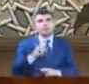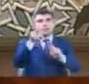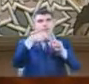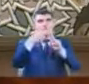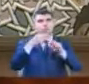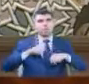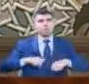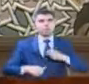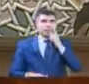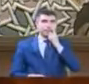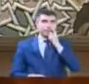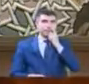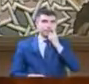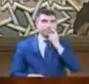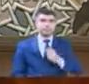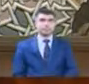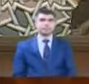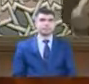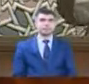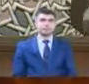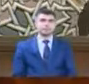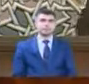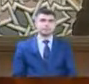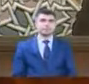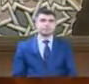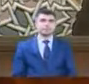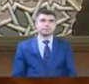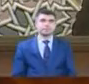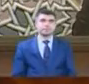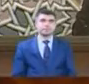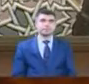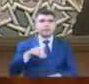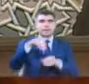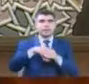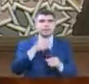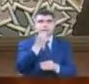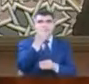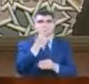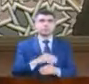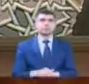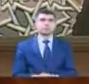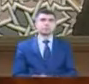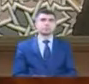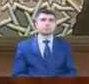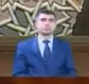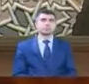سيد الوزير تفضلوا سيد النائب عن اتحاد الفريق الاشتراكي